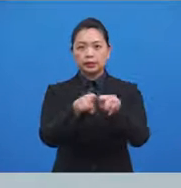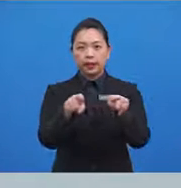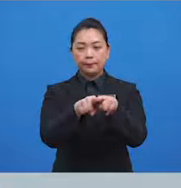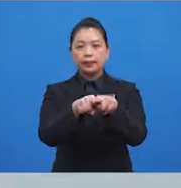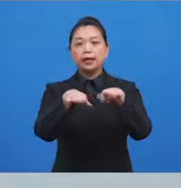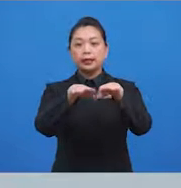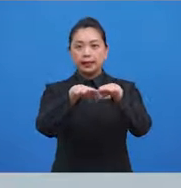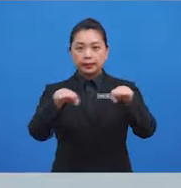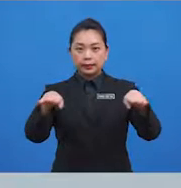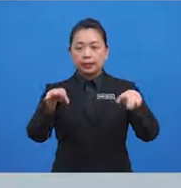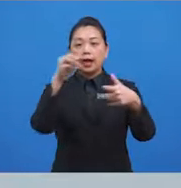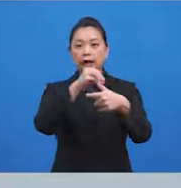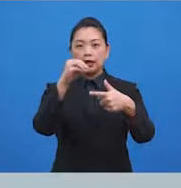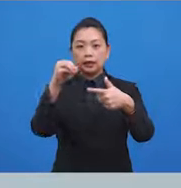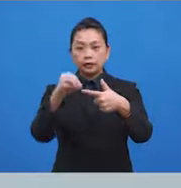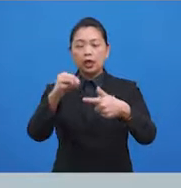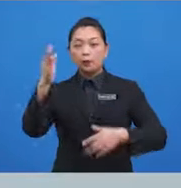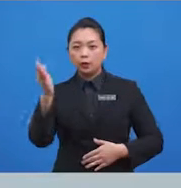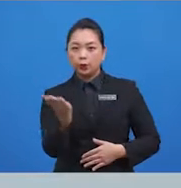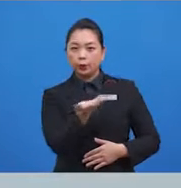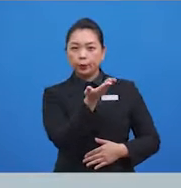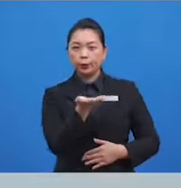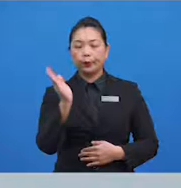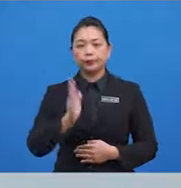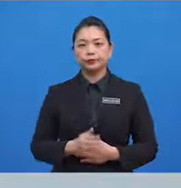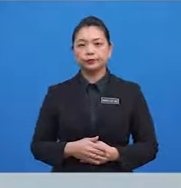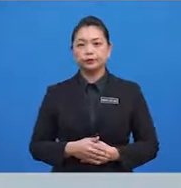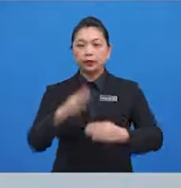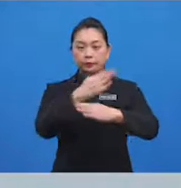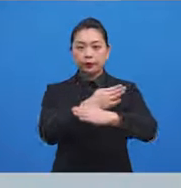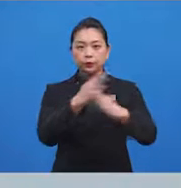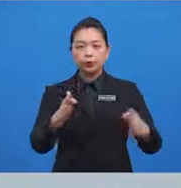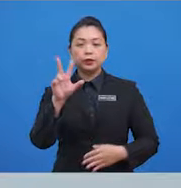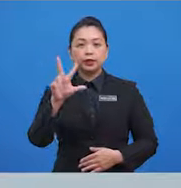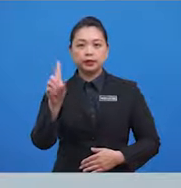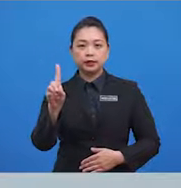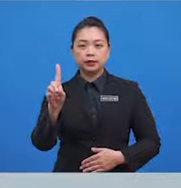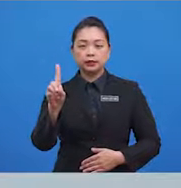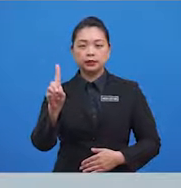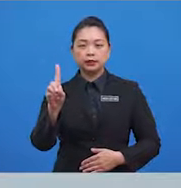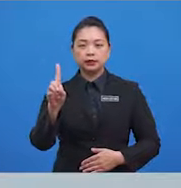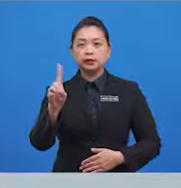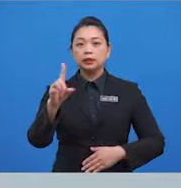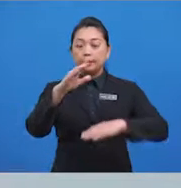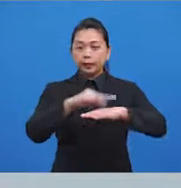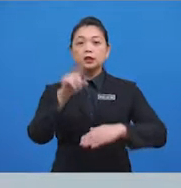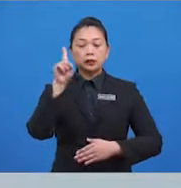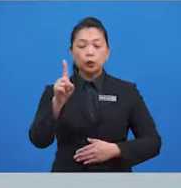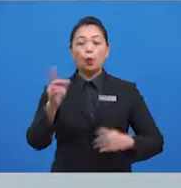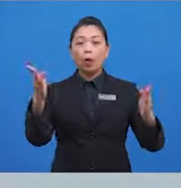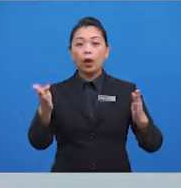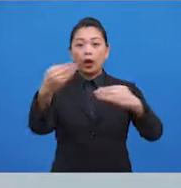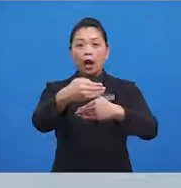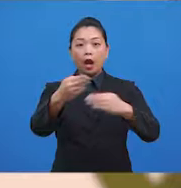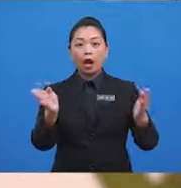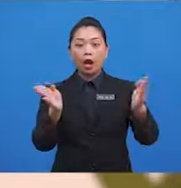sama ada rata atau melengkung. Bentuk 3D juga dikenali sebagai bongkah.